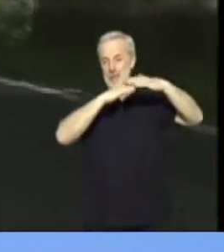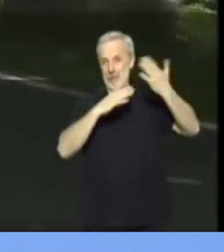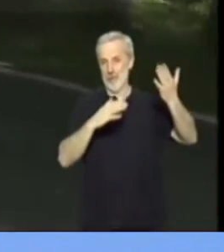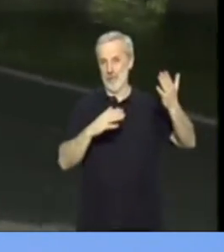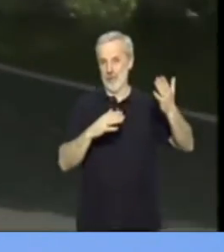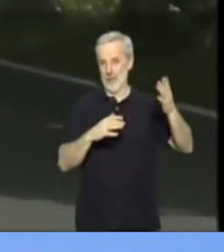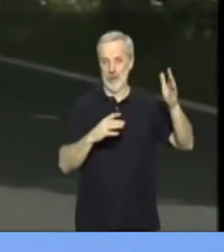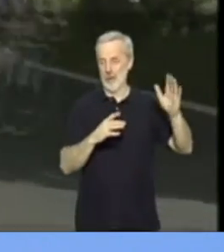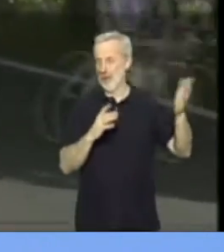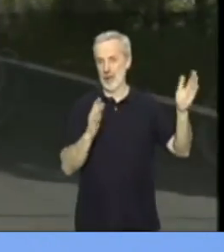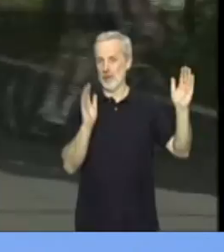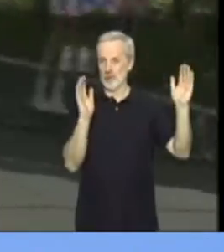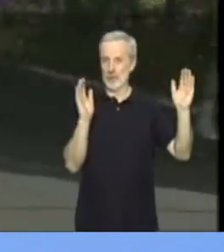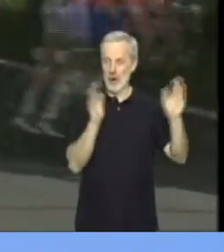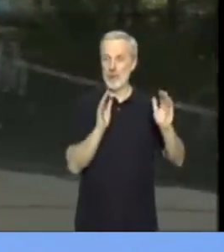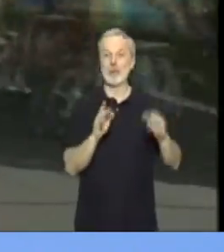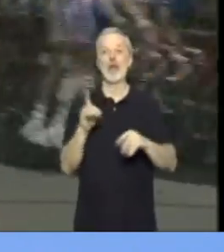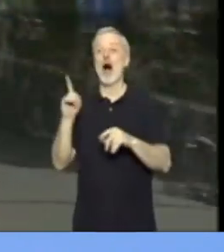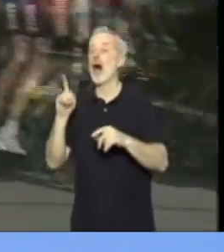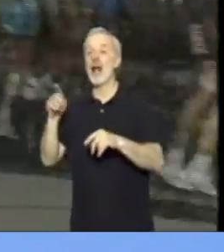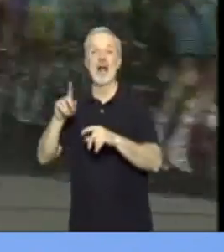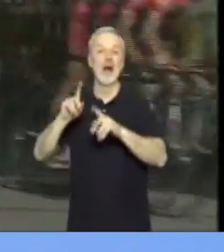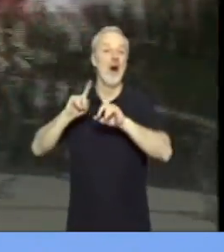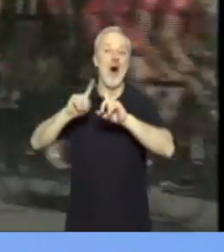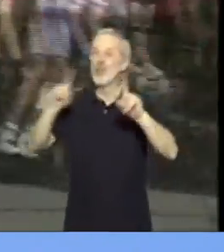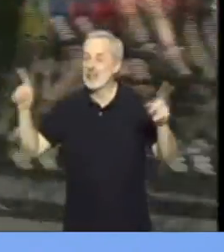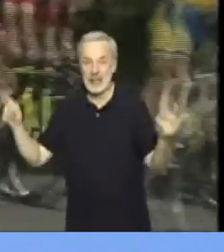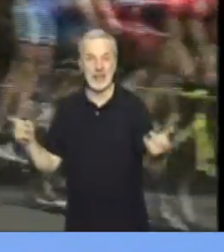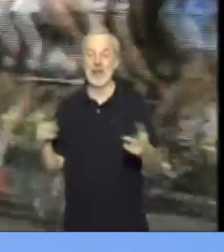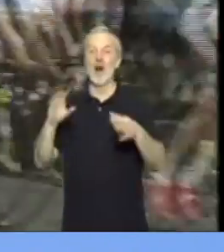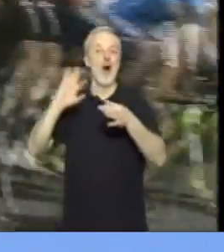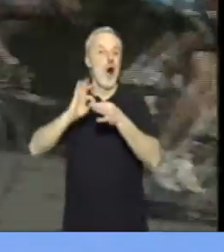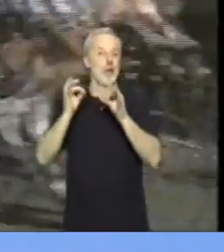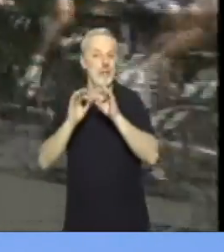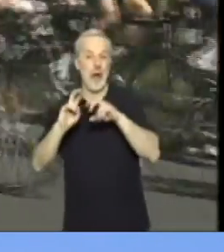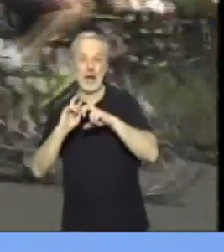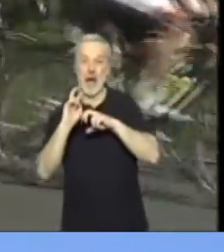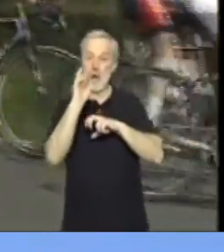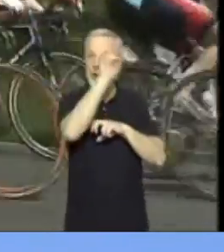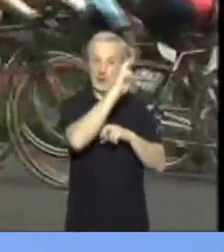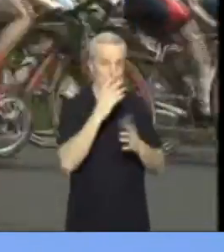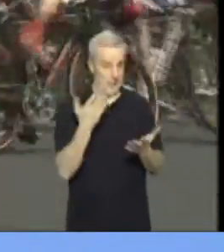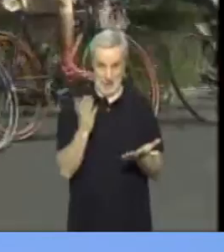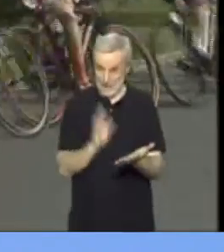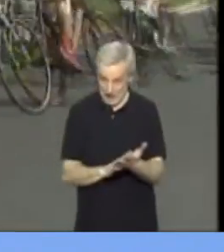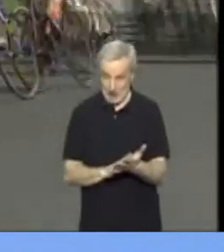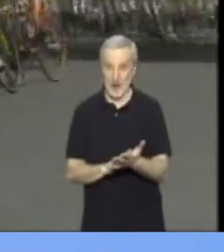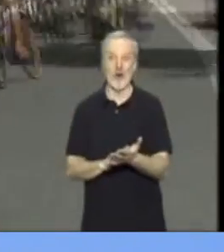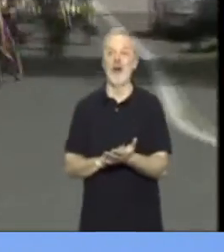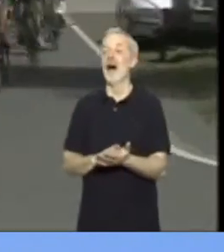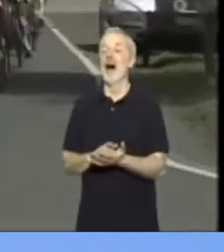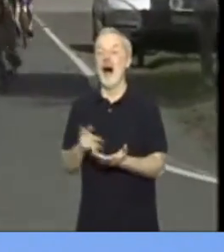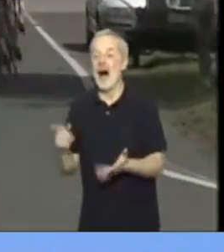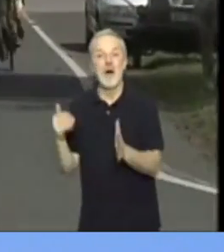pro relativně malé startovní pole ve srovnání s tím, kolik jezdců je ve světové špičce, to znamená, ti ostatní